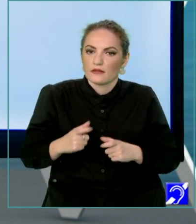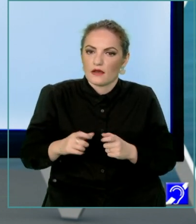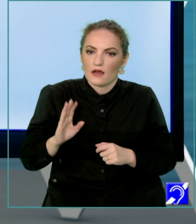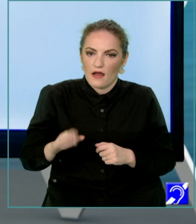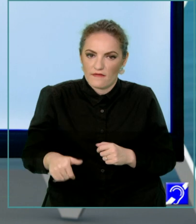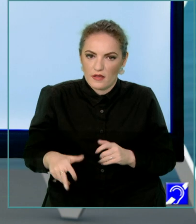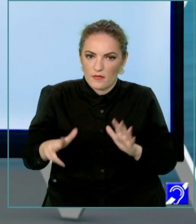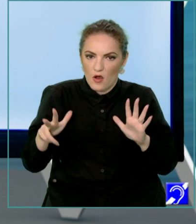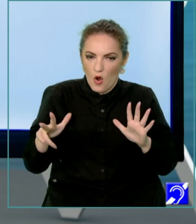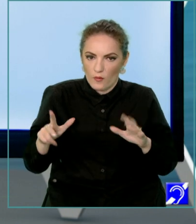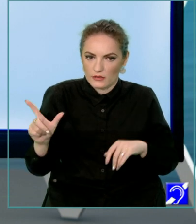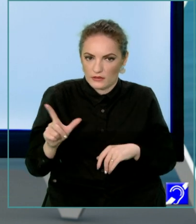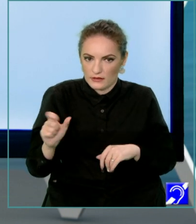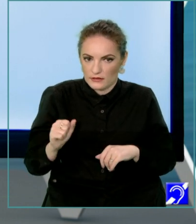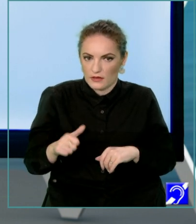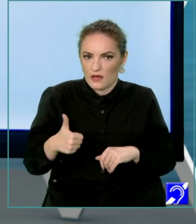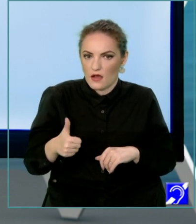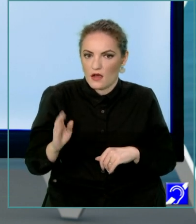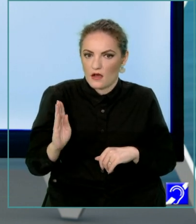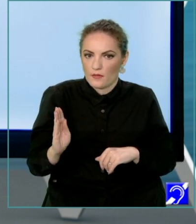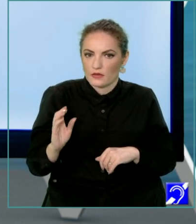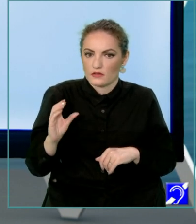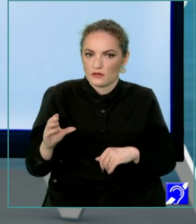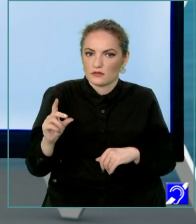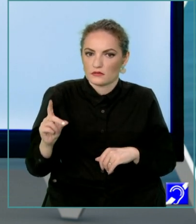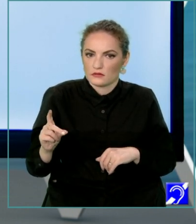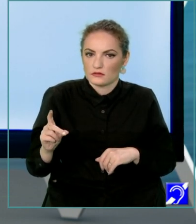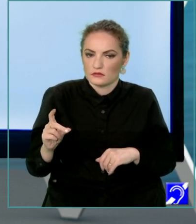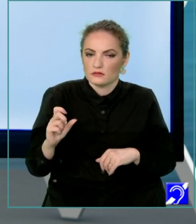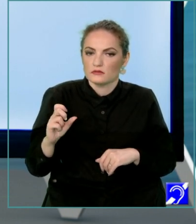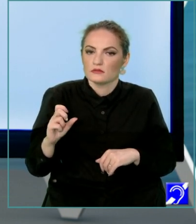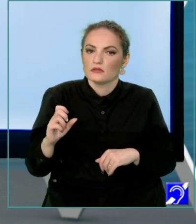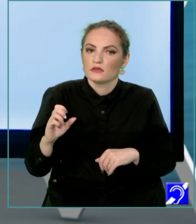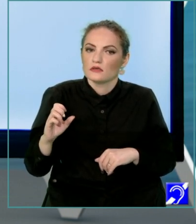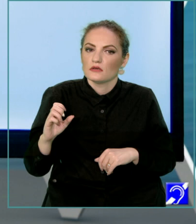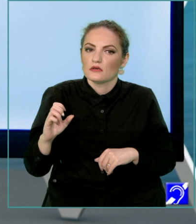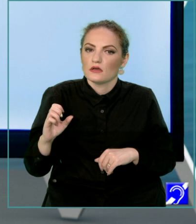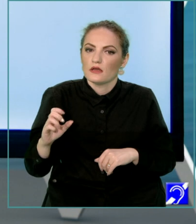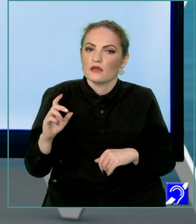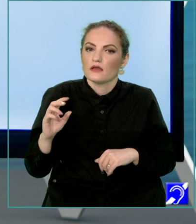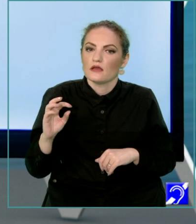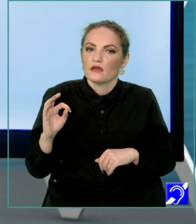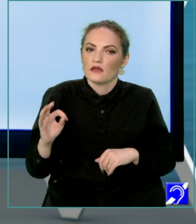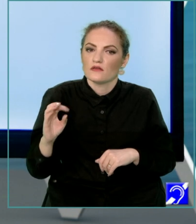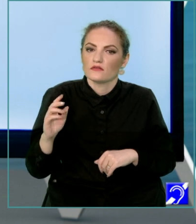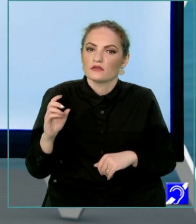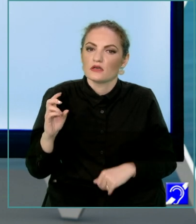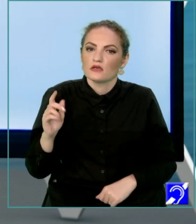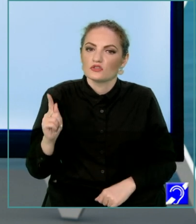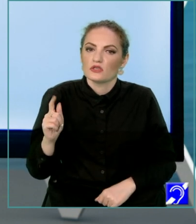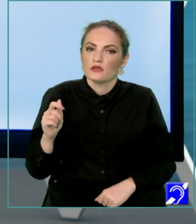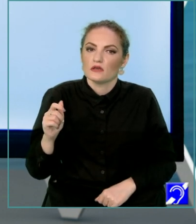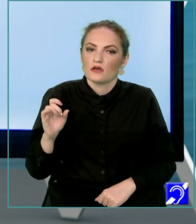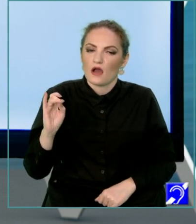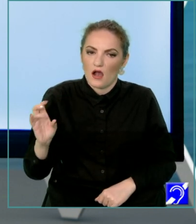c d e f g h vom distribui cele opt litere astfel încât să mergem în sensul